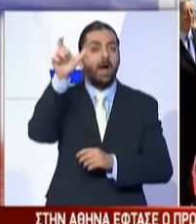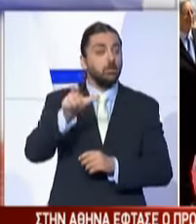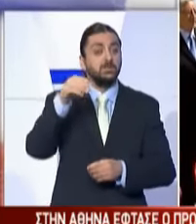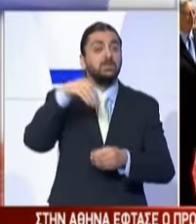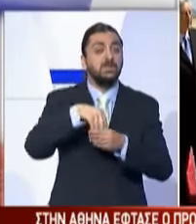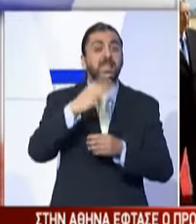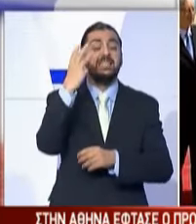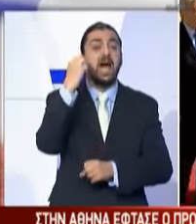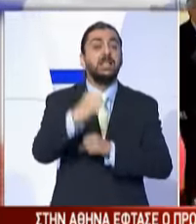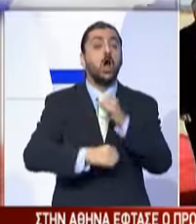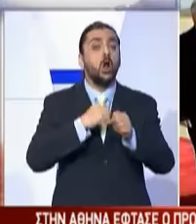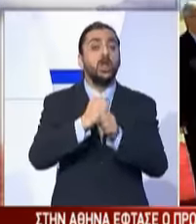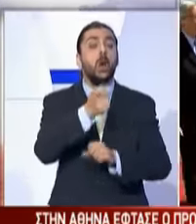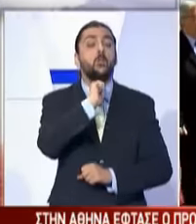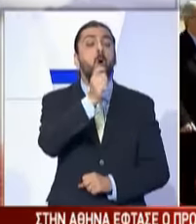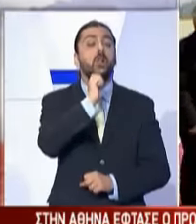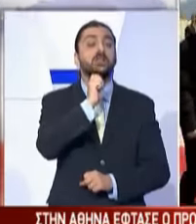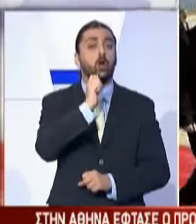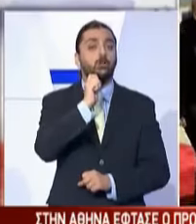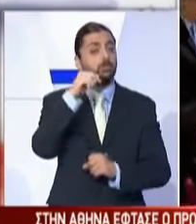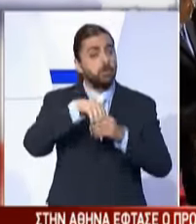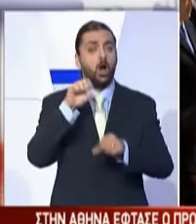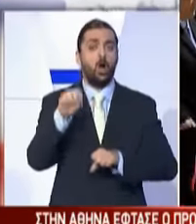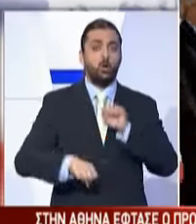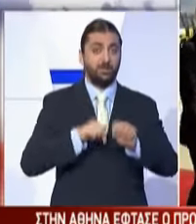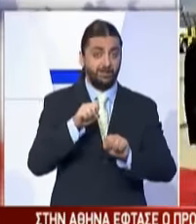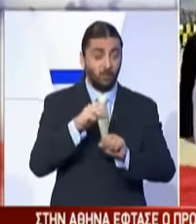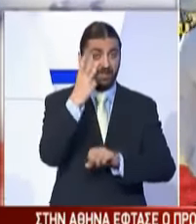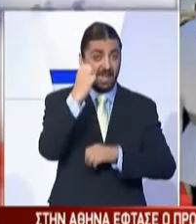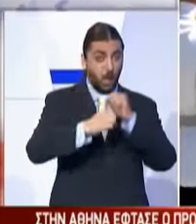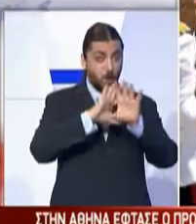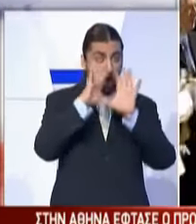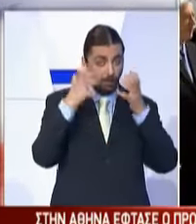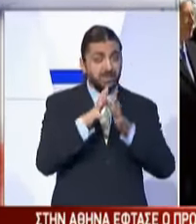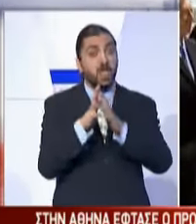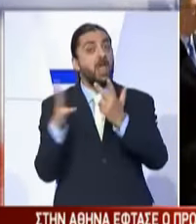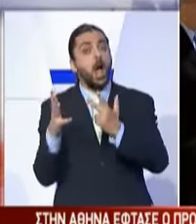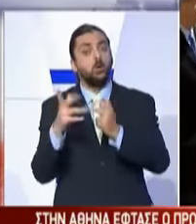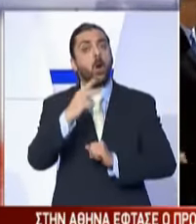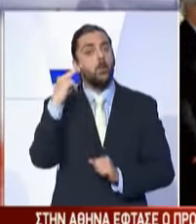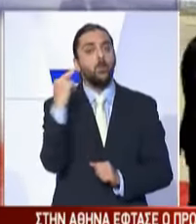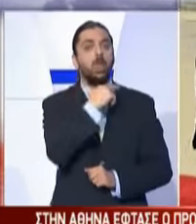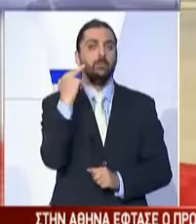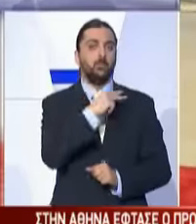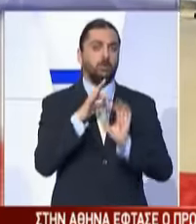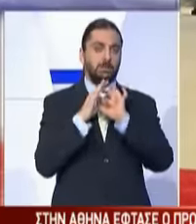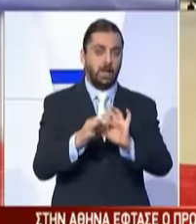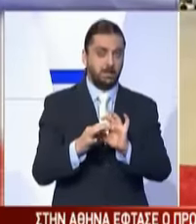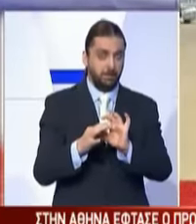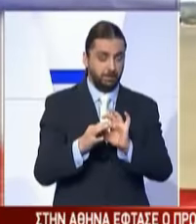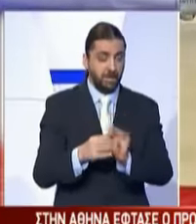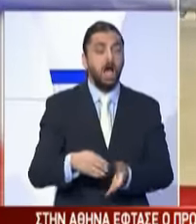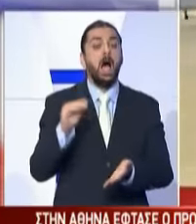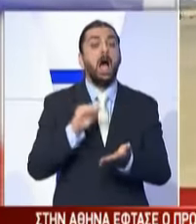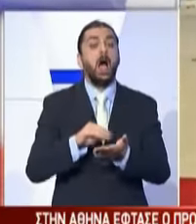χρόνια διάλειπτης παρουσίας στην πολιτική σκηνή του Λουξεμβούργου, εκ των οποίων τα 18 είναι πρωθυπουργός. Να υπενθυμίσουμε για να κλείσουμε